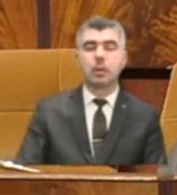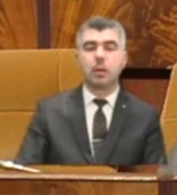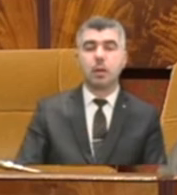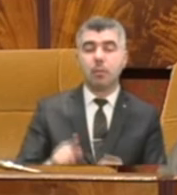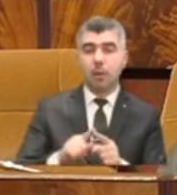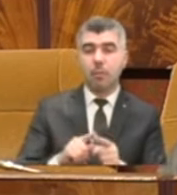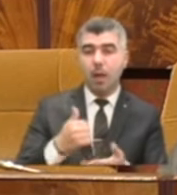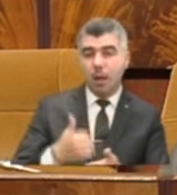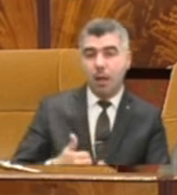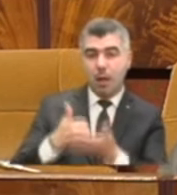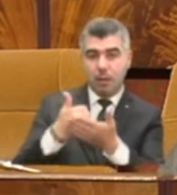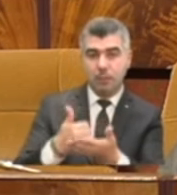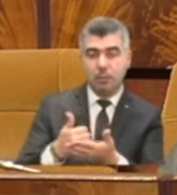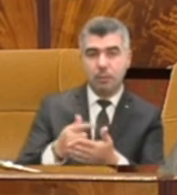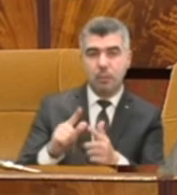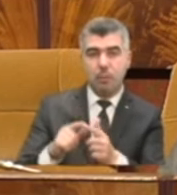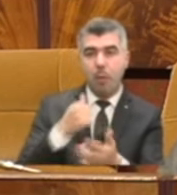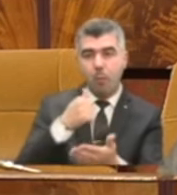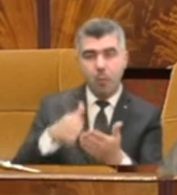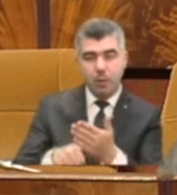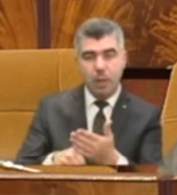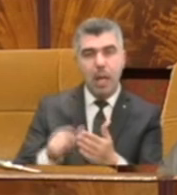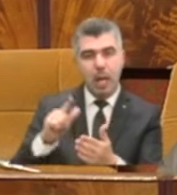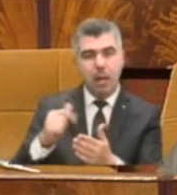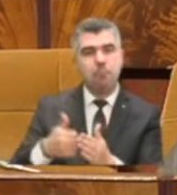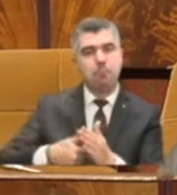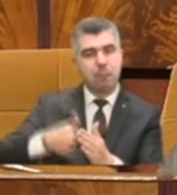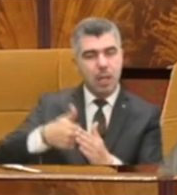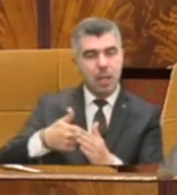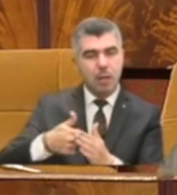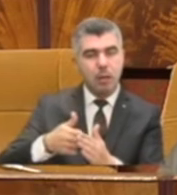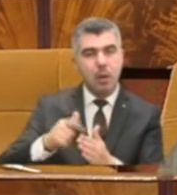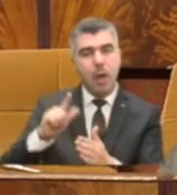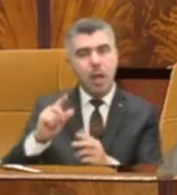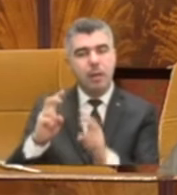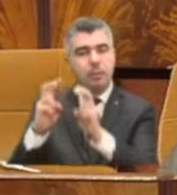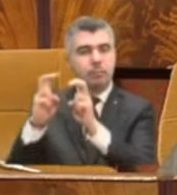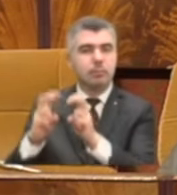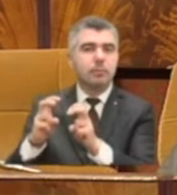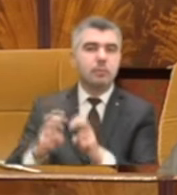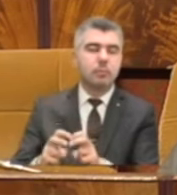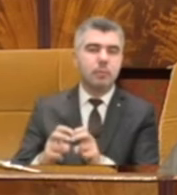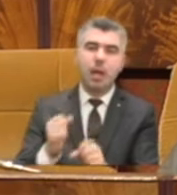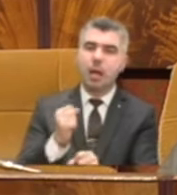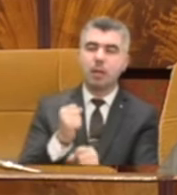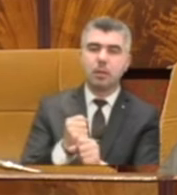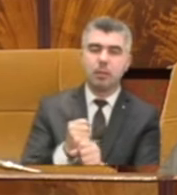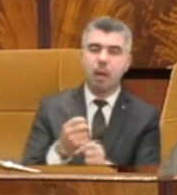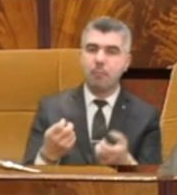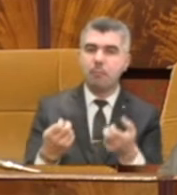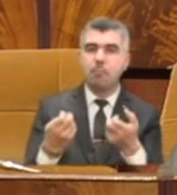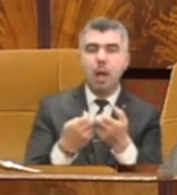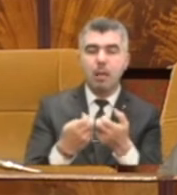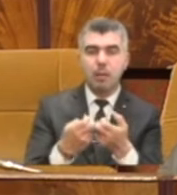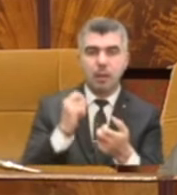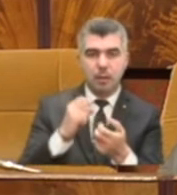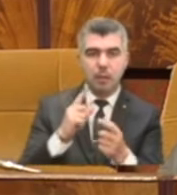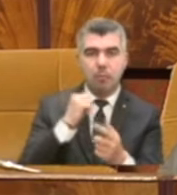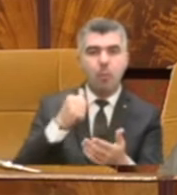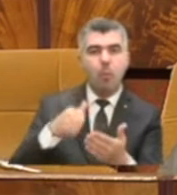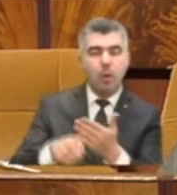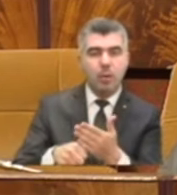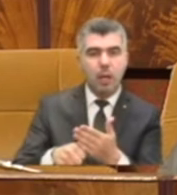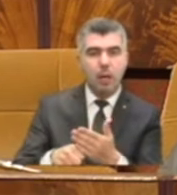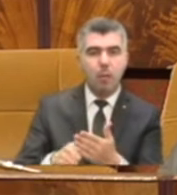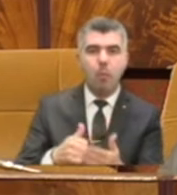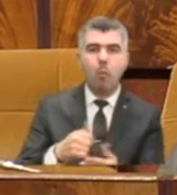تفويض الخدمات لها جوانب إيجابية، في المقابل هناك نواقص يجب الاستغلال عليها، مثلا تخصيص بريد كاش